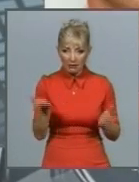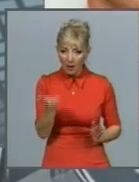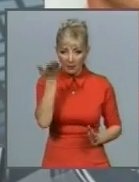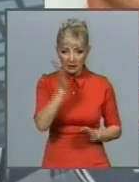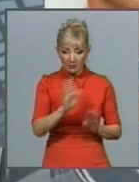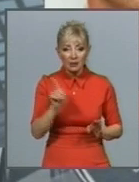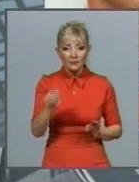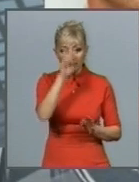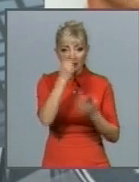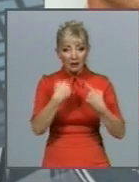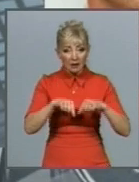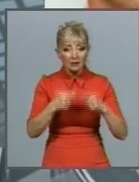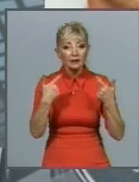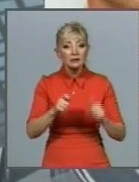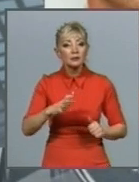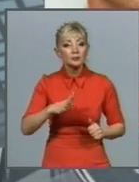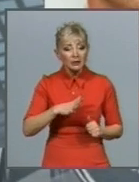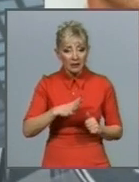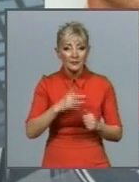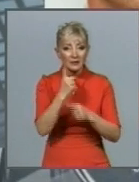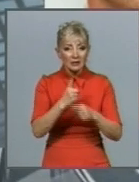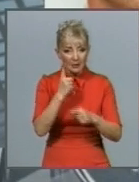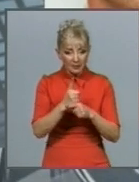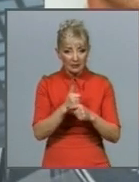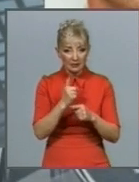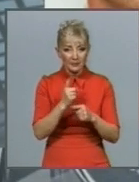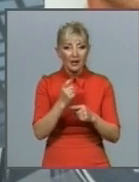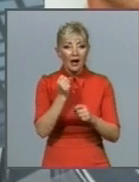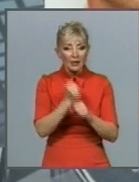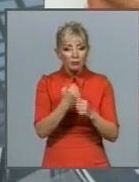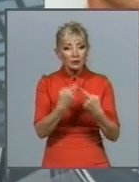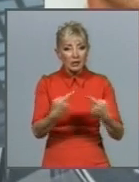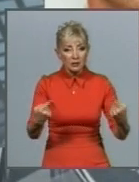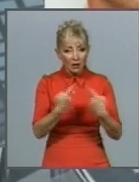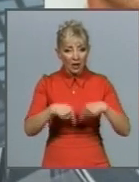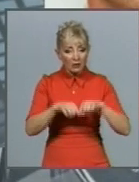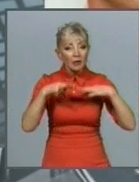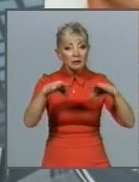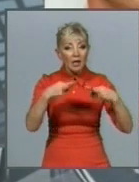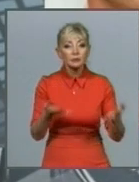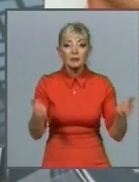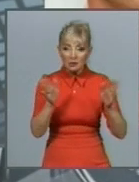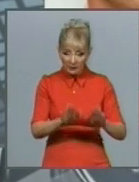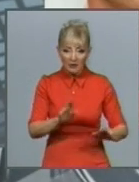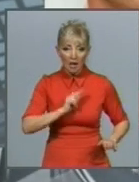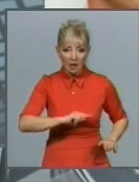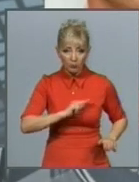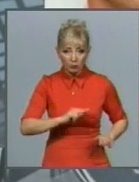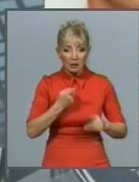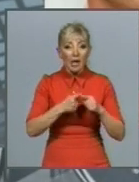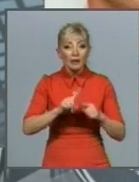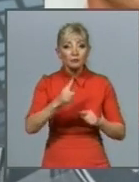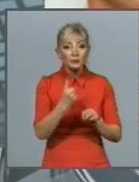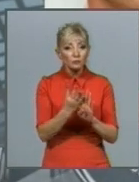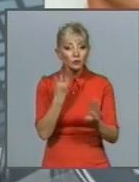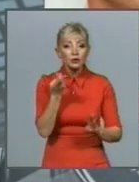тих країнах, в яких вводили деякі обмеження щодо функціонування різних галузей, транспорт залишався працювати. Це артерія в першу чергу